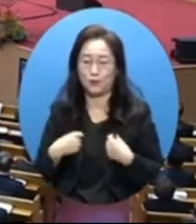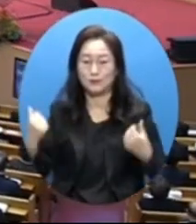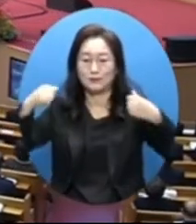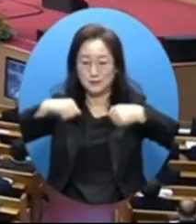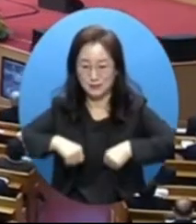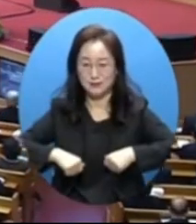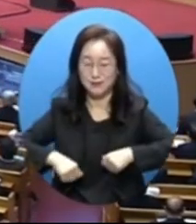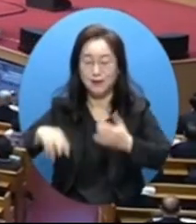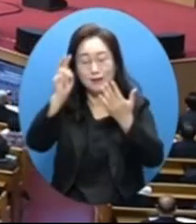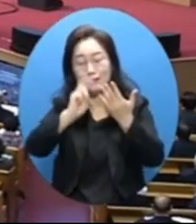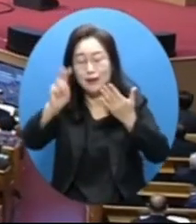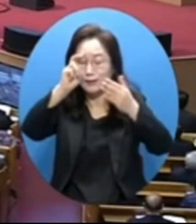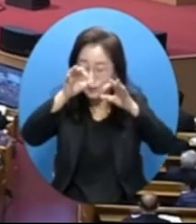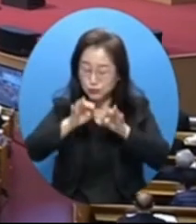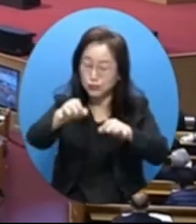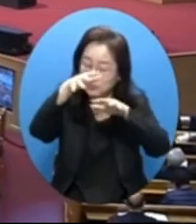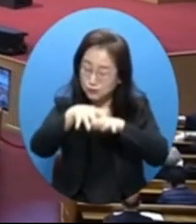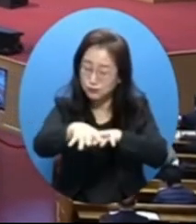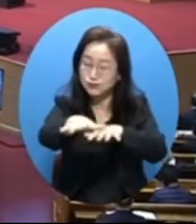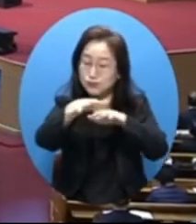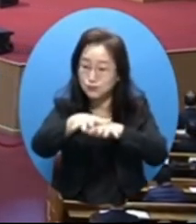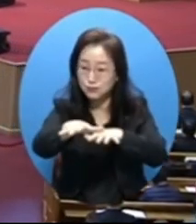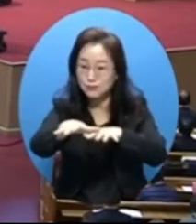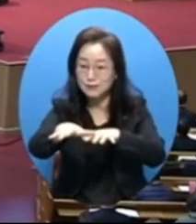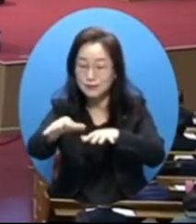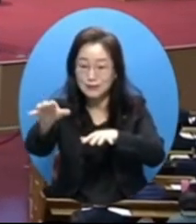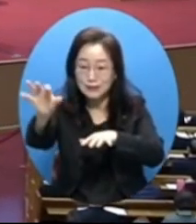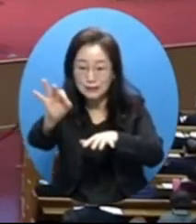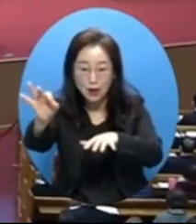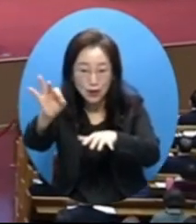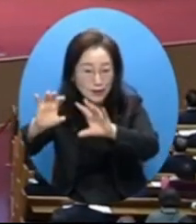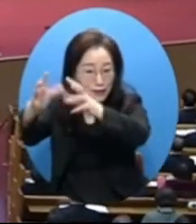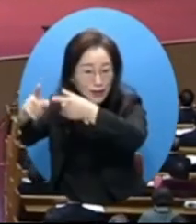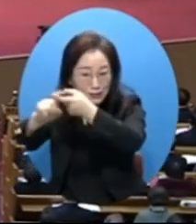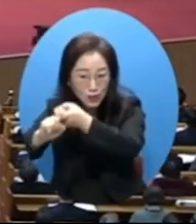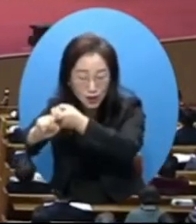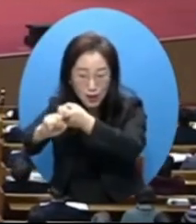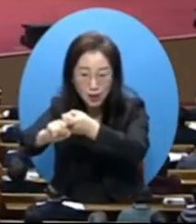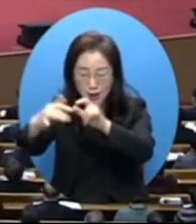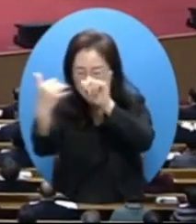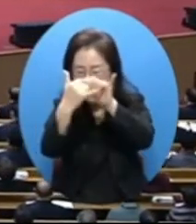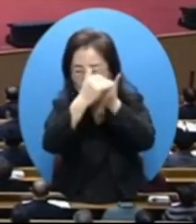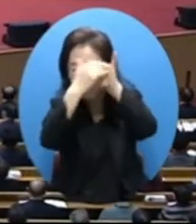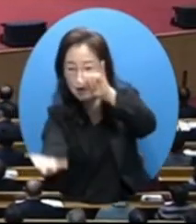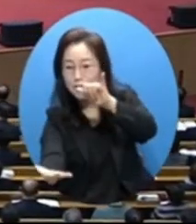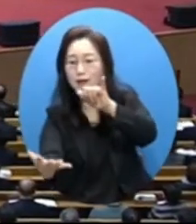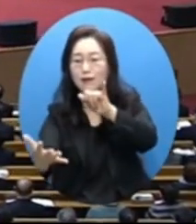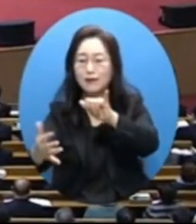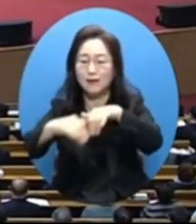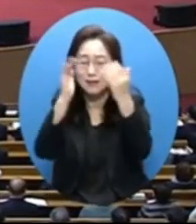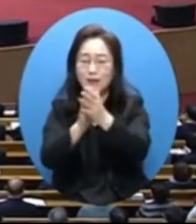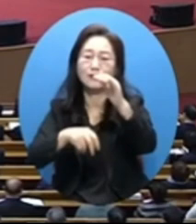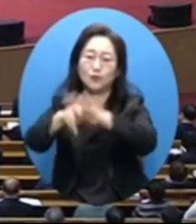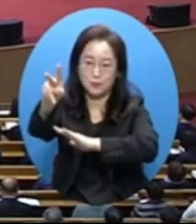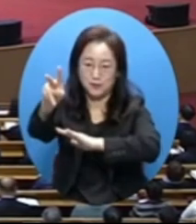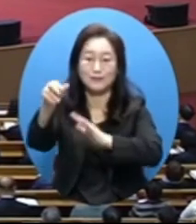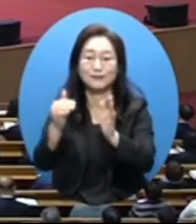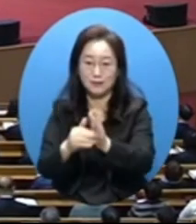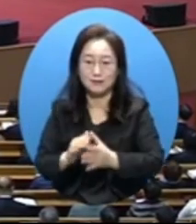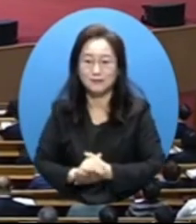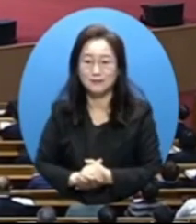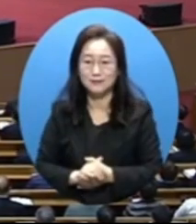입히고 찬양을 부르고 나가게 할 때 하나님께서 역사하셔서이 연합군이 완전히 피하여 그들이 뿔뿔이어서 다 도망가버리고 말게 된